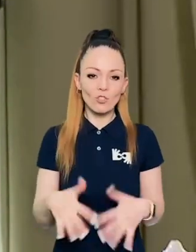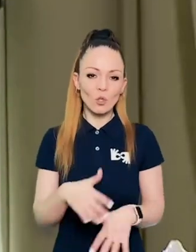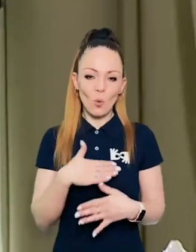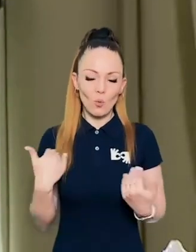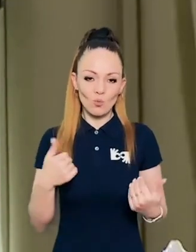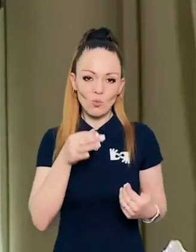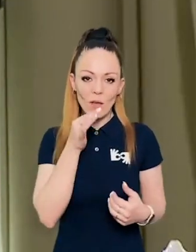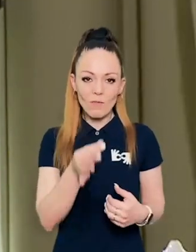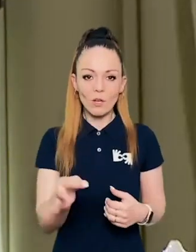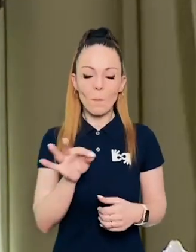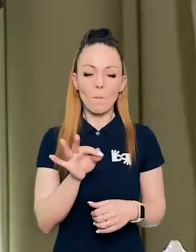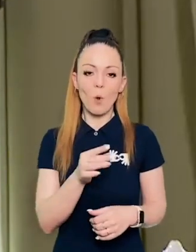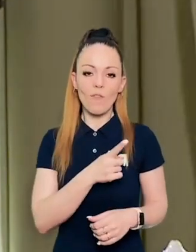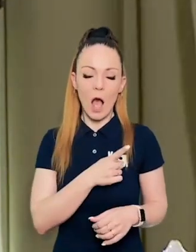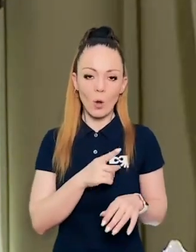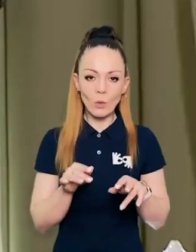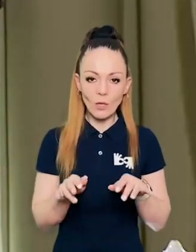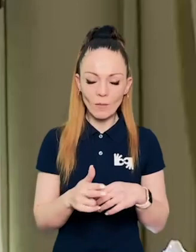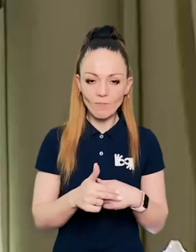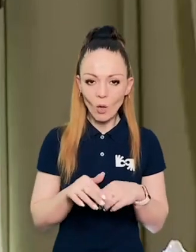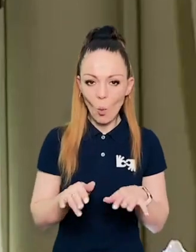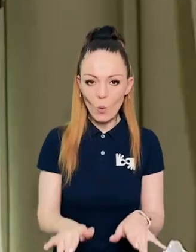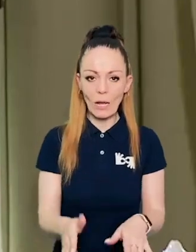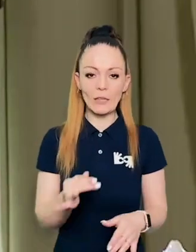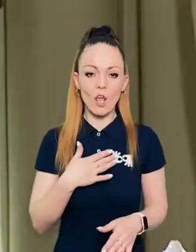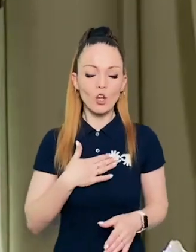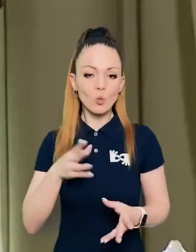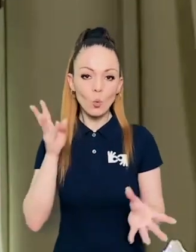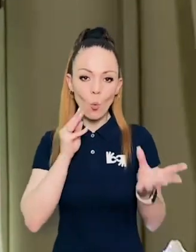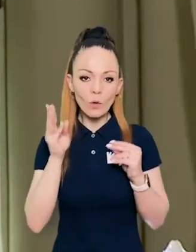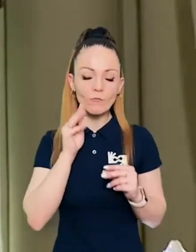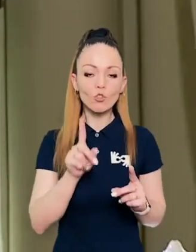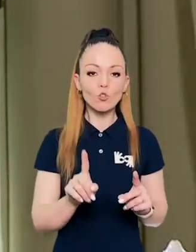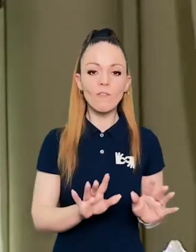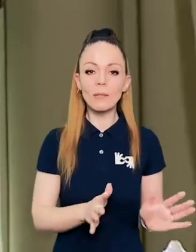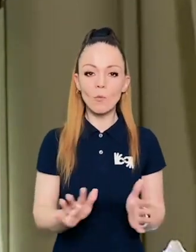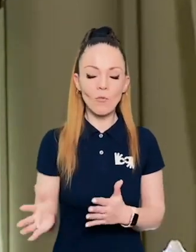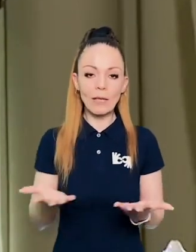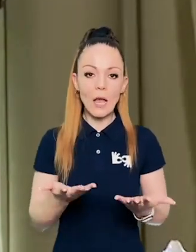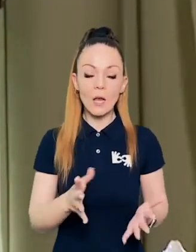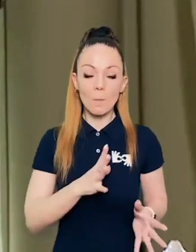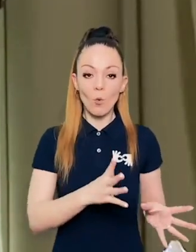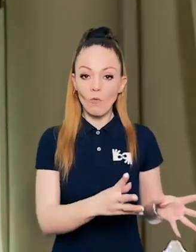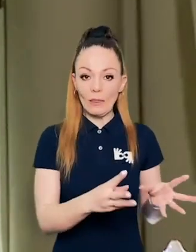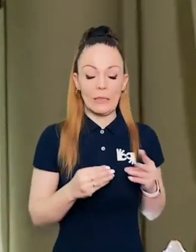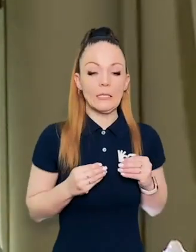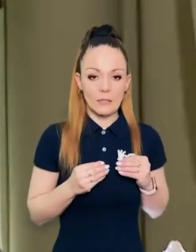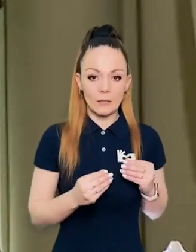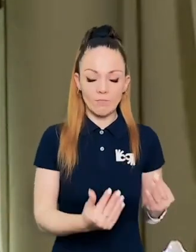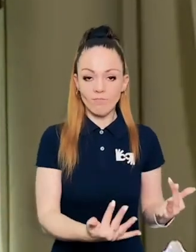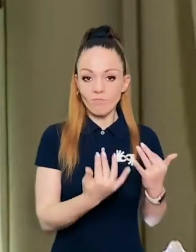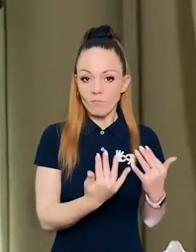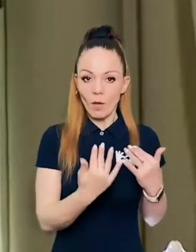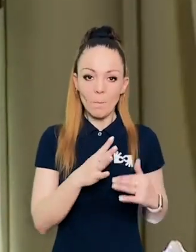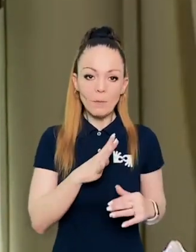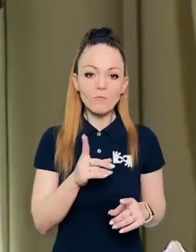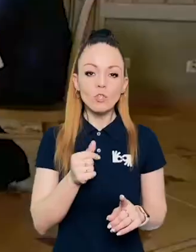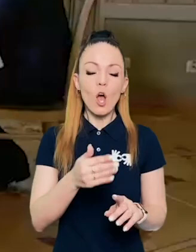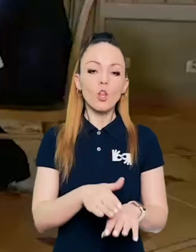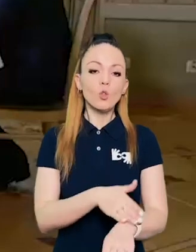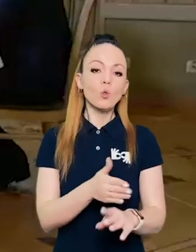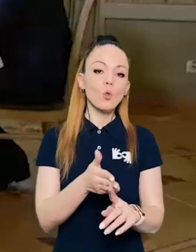і міністерств. Я вже не хочу говорити про правоохоронні органи і про нашу розвідку. Що відбувалося, який був тиск. Він